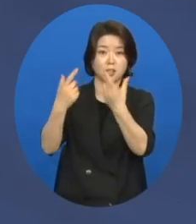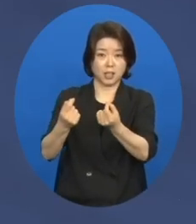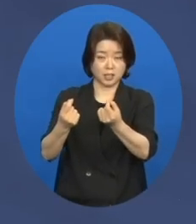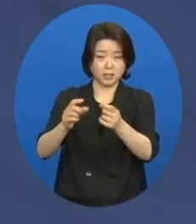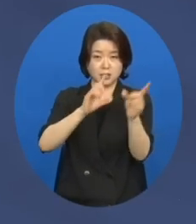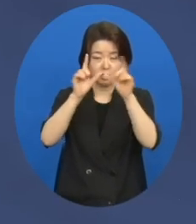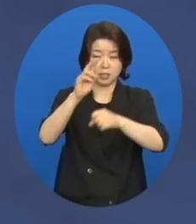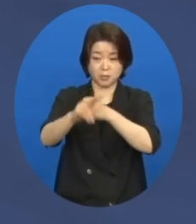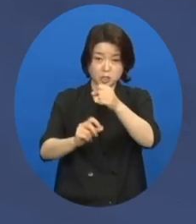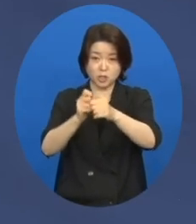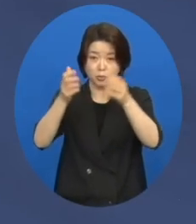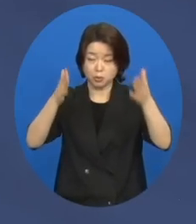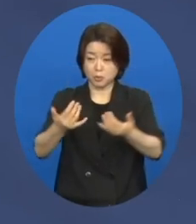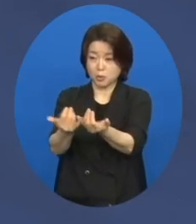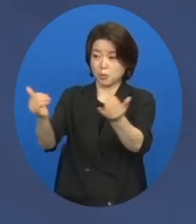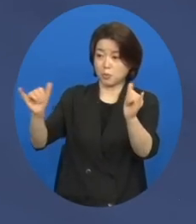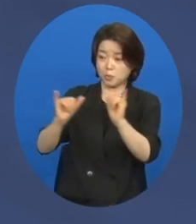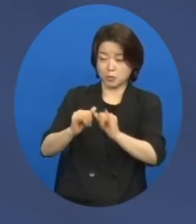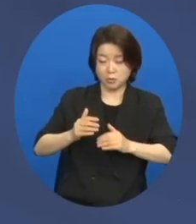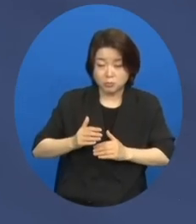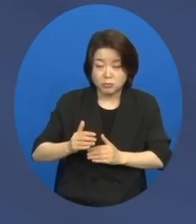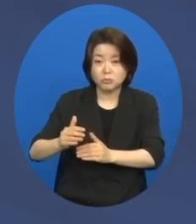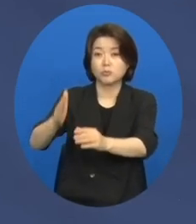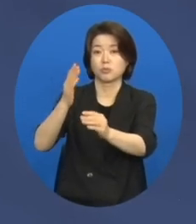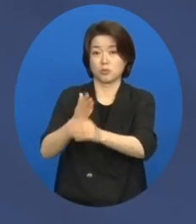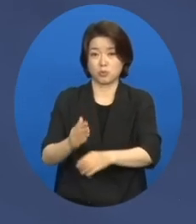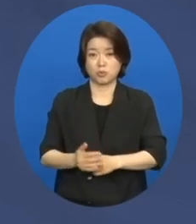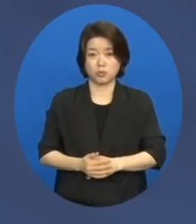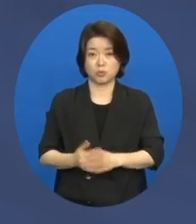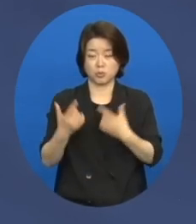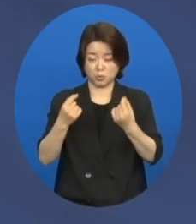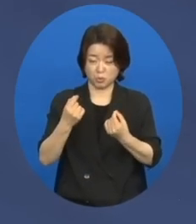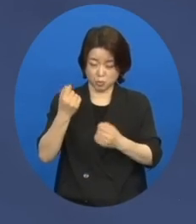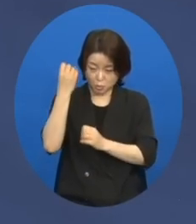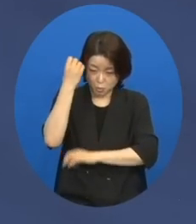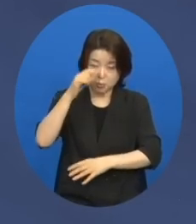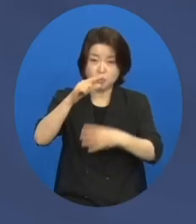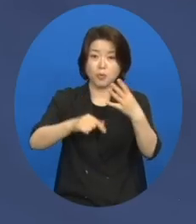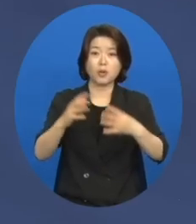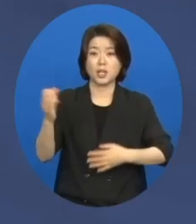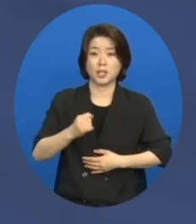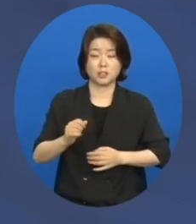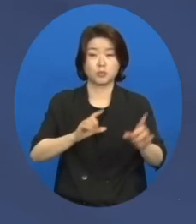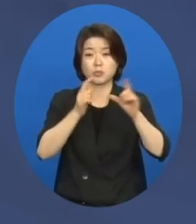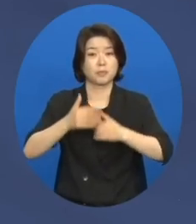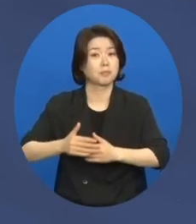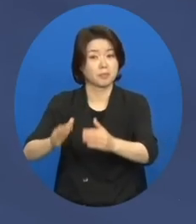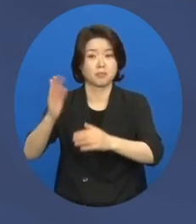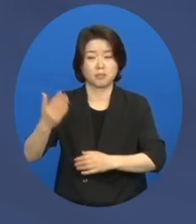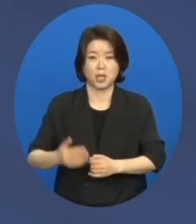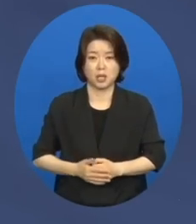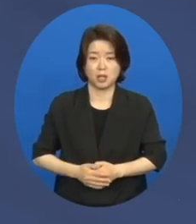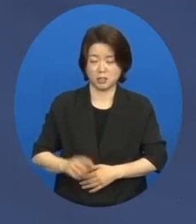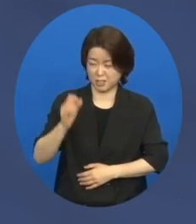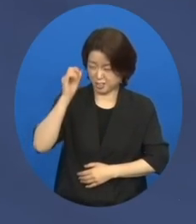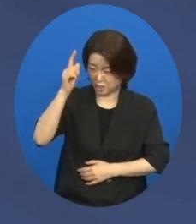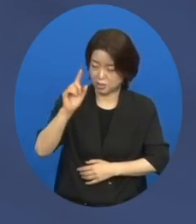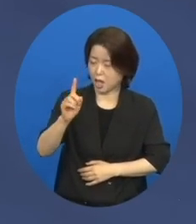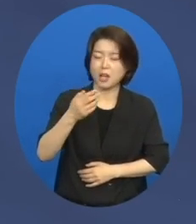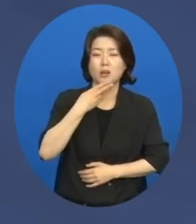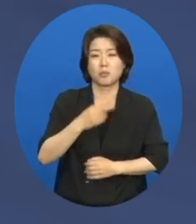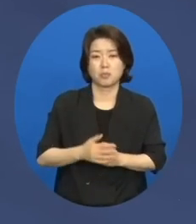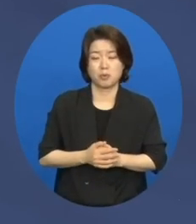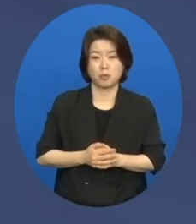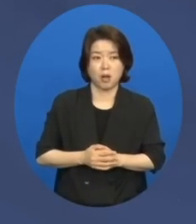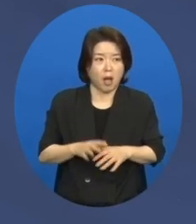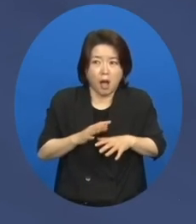25년째 지금 공동체가 진행되고 있어요. 똑같은 원리로요. 대단한 영적인 사람 하나도 없어요. 너무너무